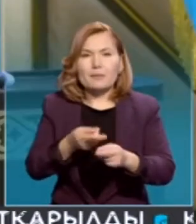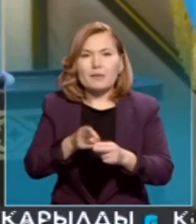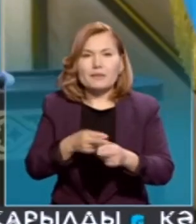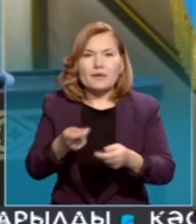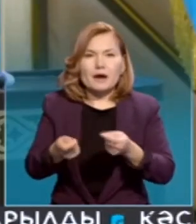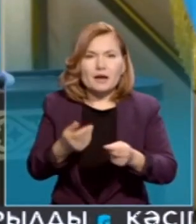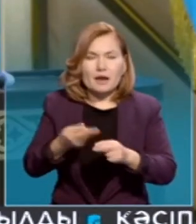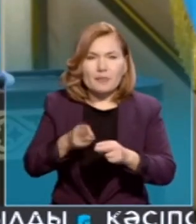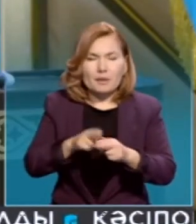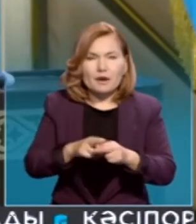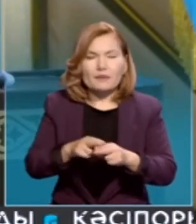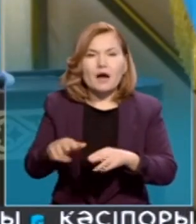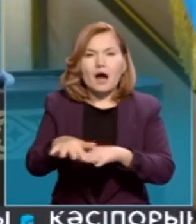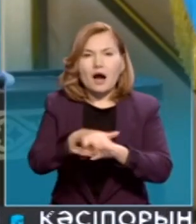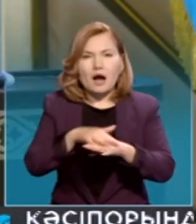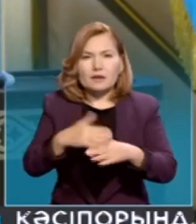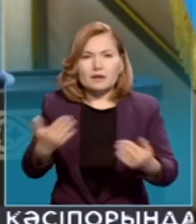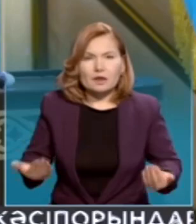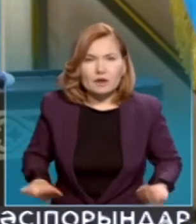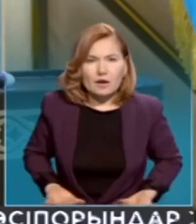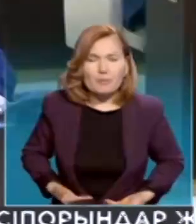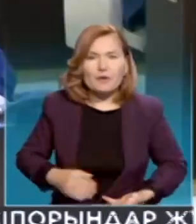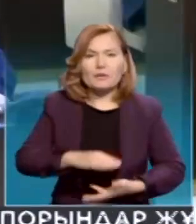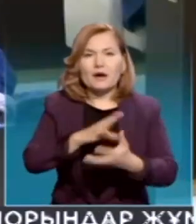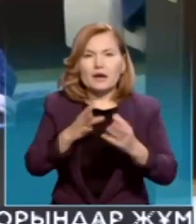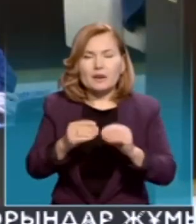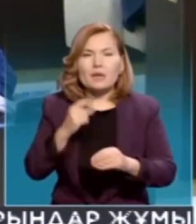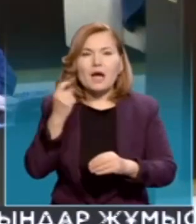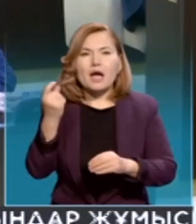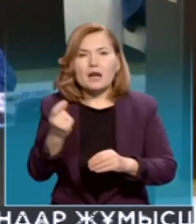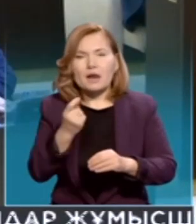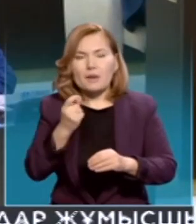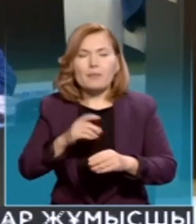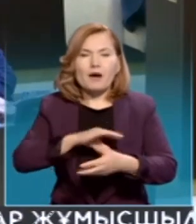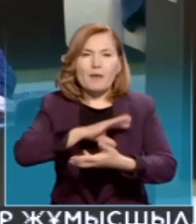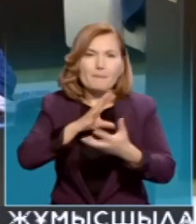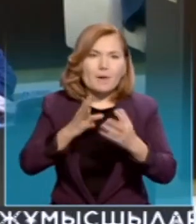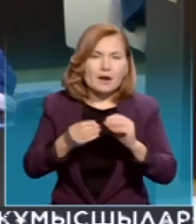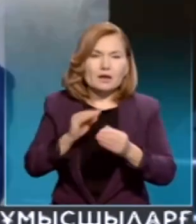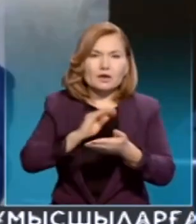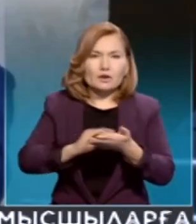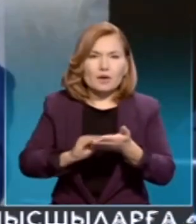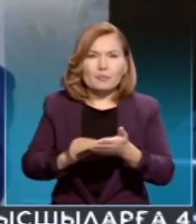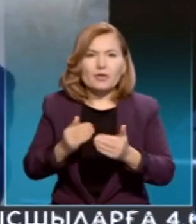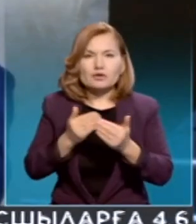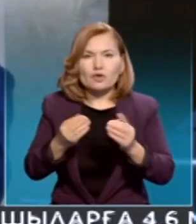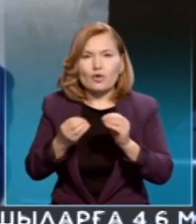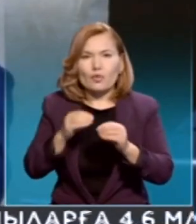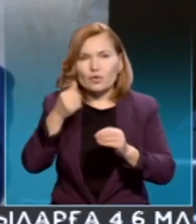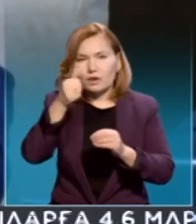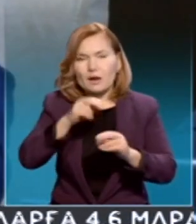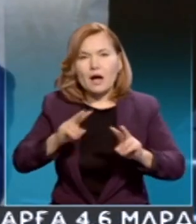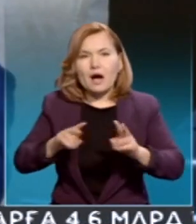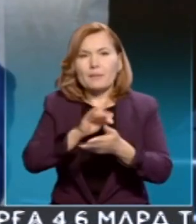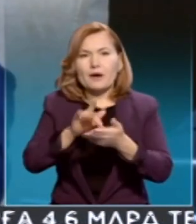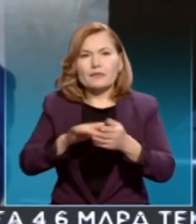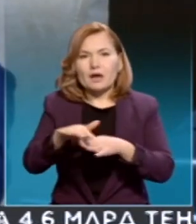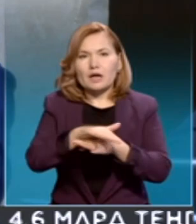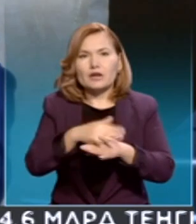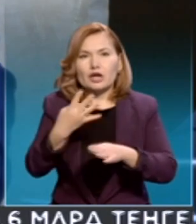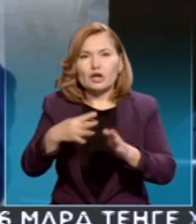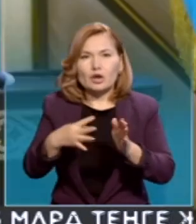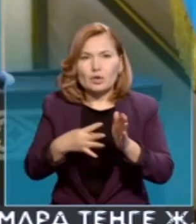мәртебесі, демографиялық сыйымдылығы, логистикалық және экономикалық әлеуеті нақтыланады. Соңғы 10 жылда Астанада халық саны